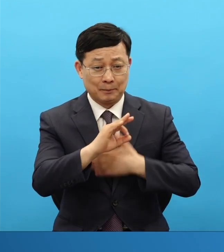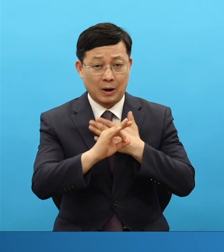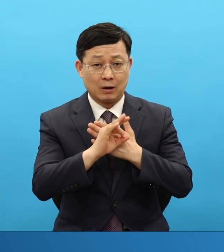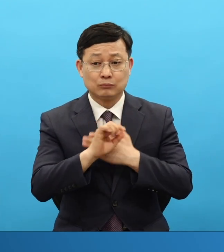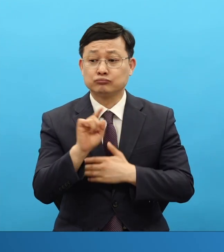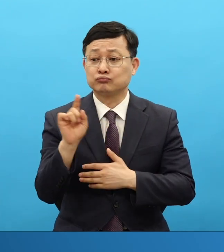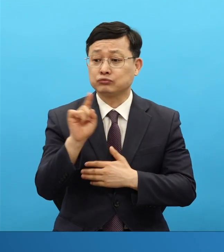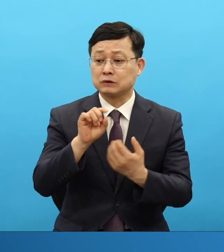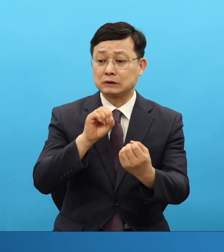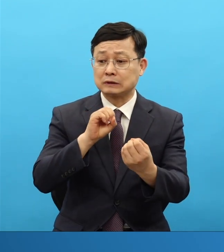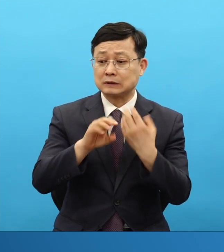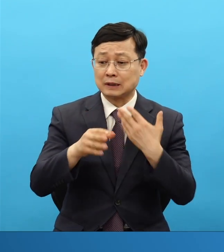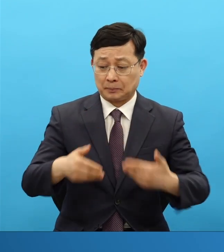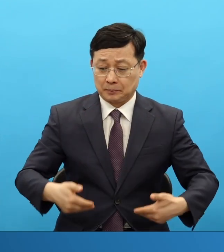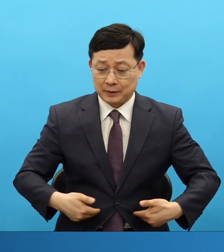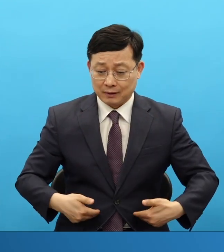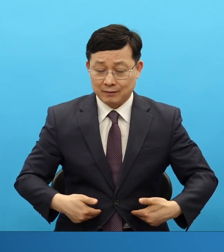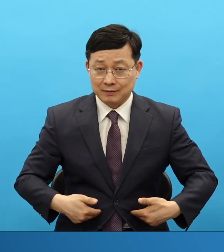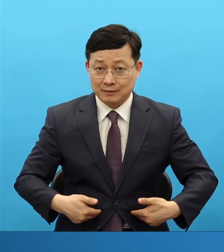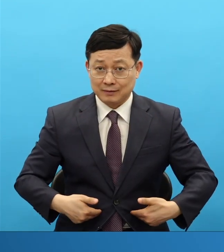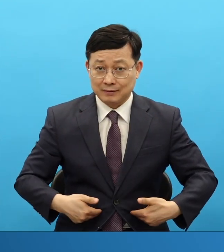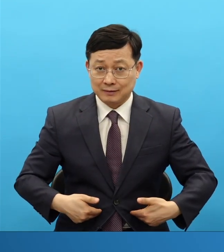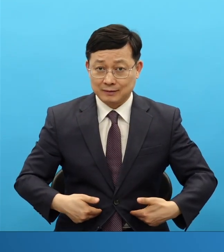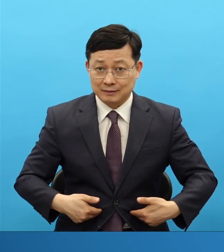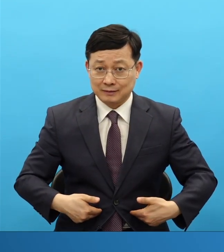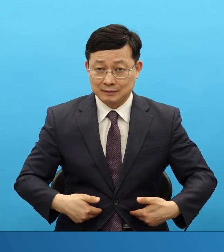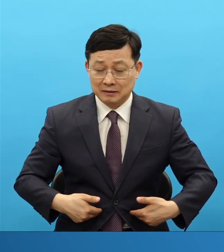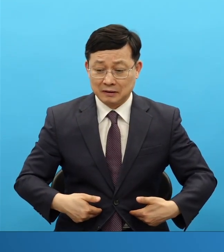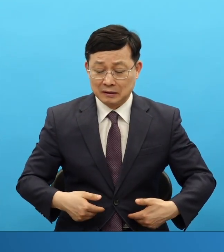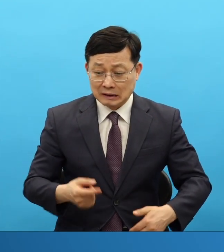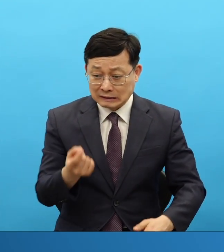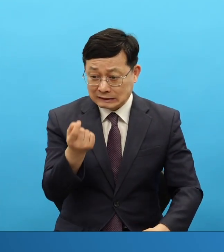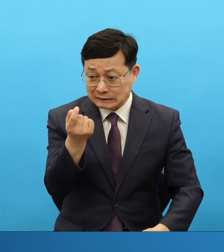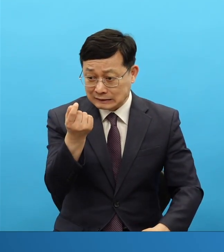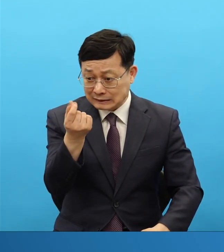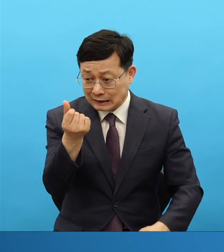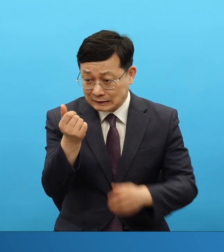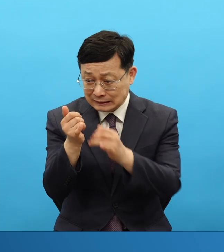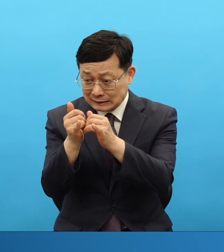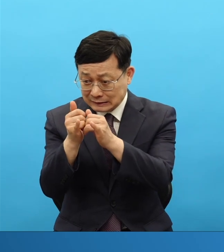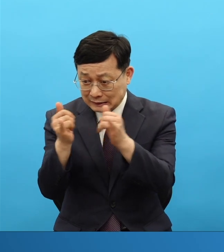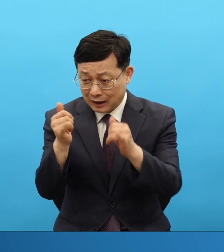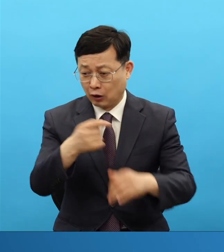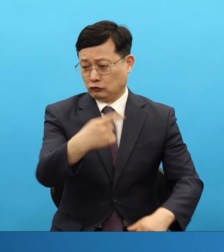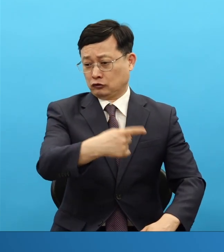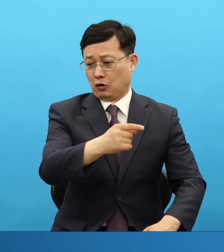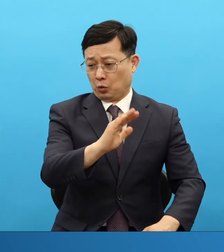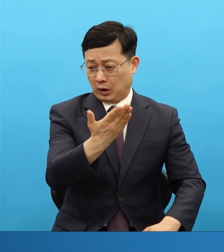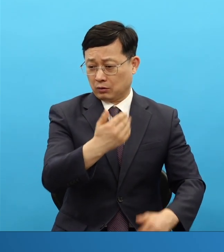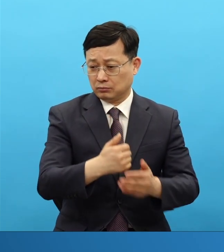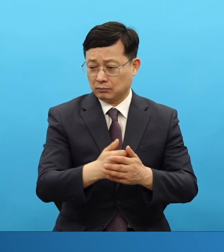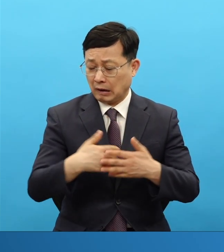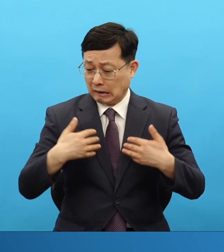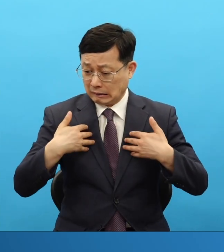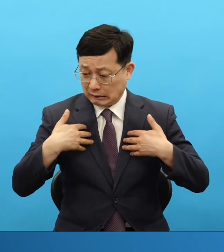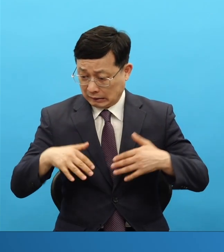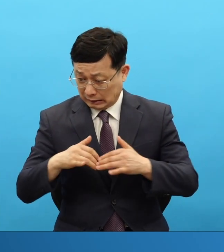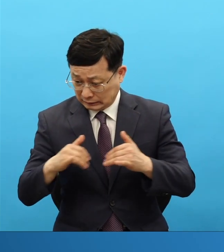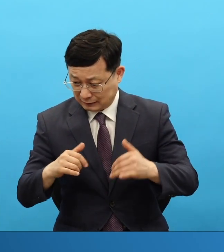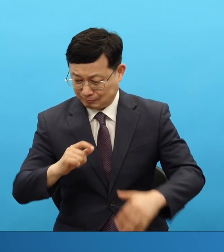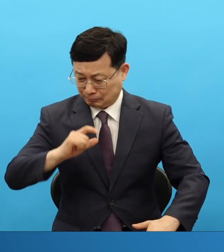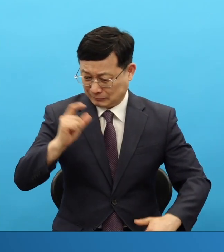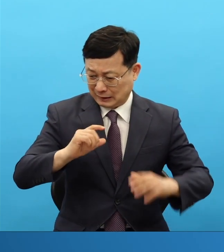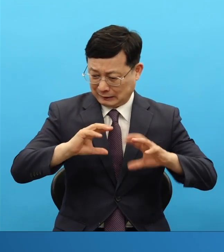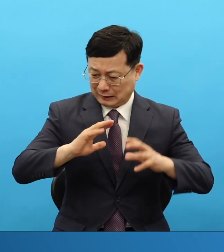to? 작은 자가 천을 이루고 약한 자가 강국을 이룰 것이니라. At least of you will be 1,000, the small is the